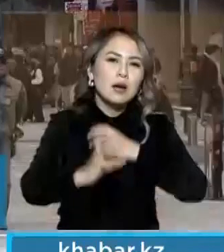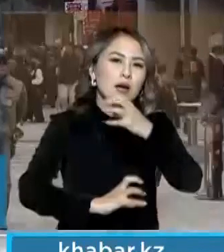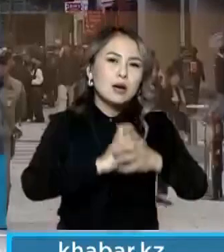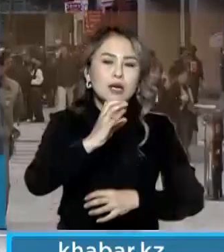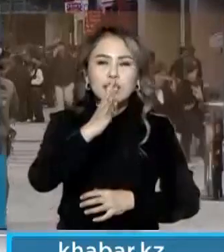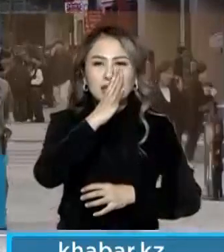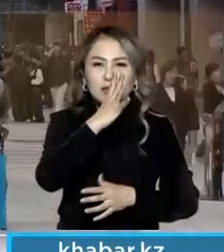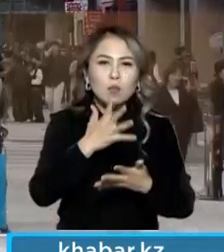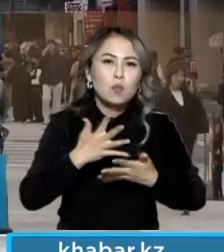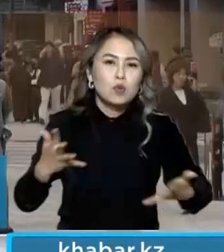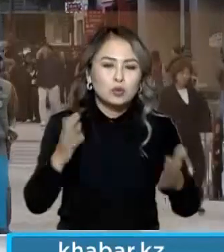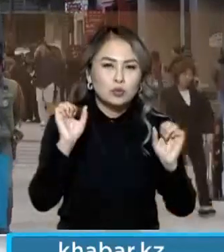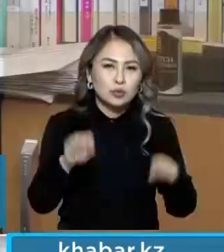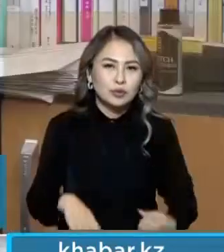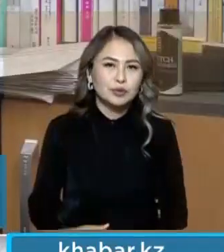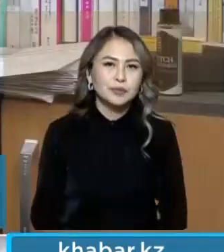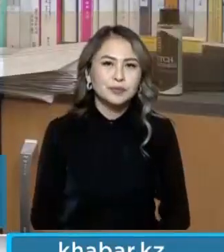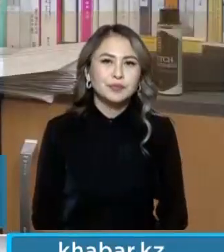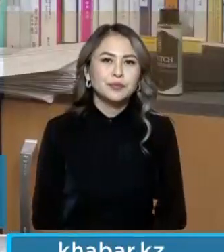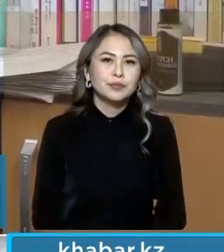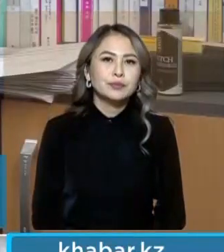сұранысқа ие контентке айналдыра білді.